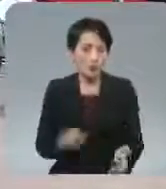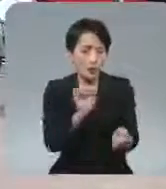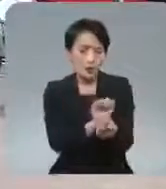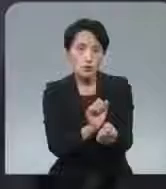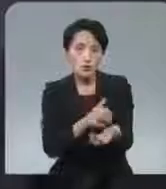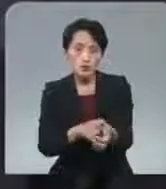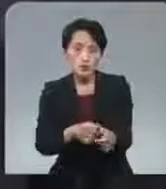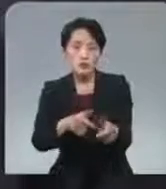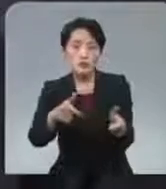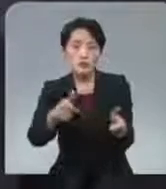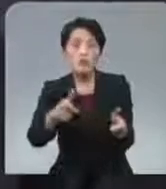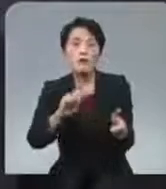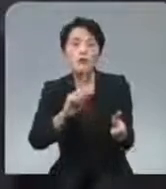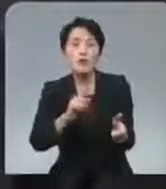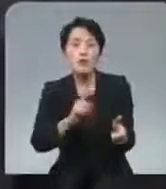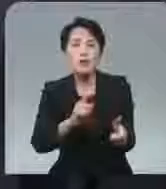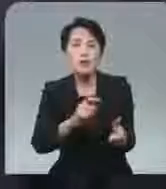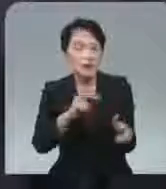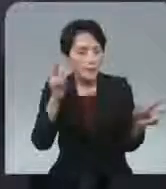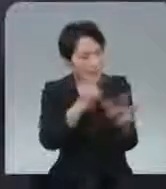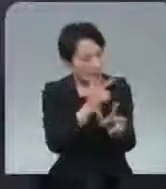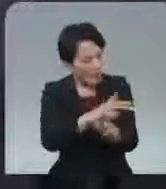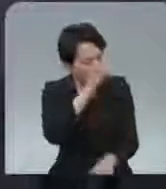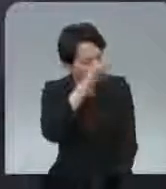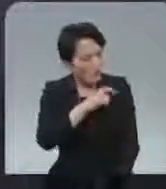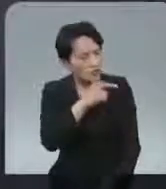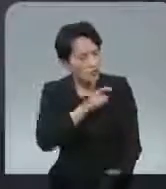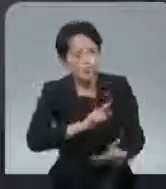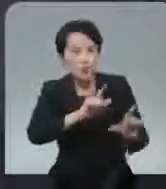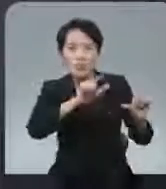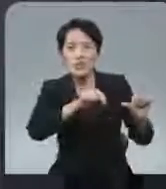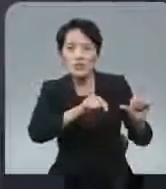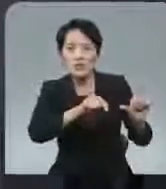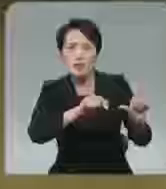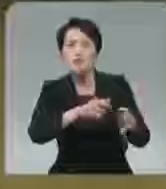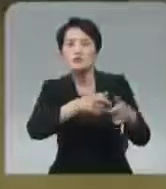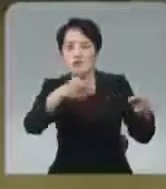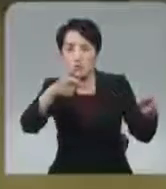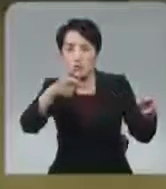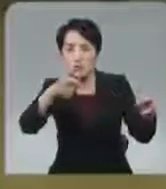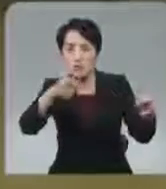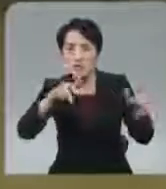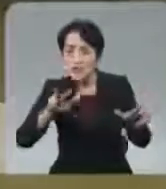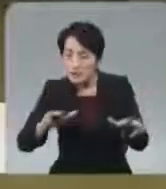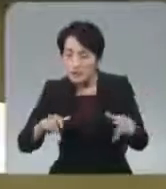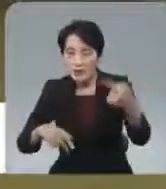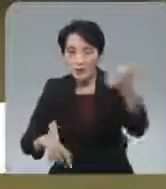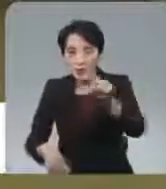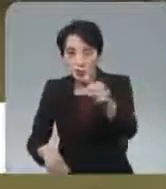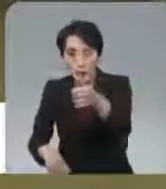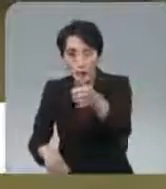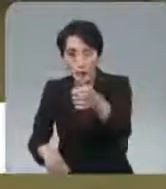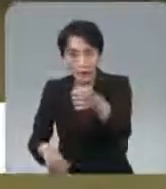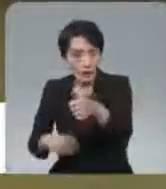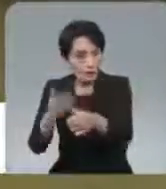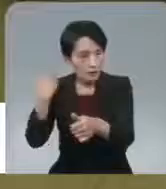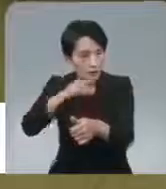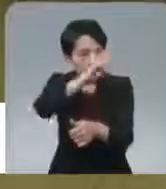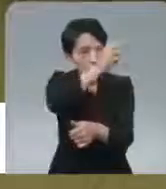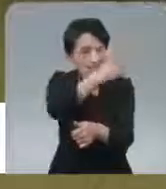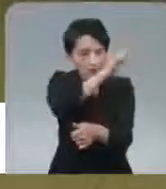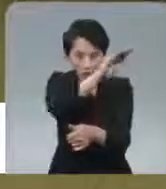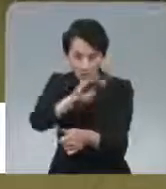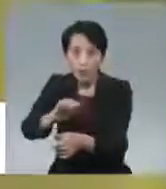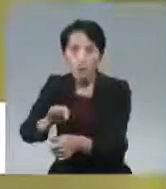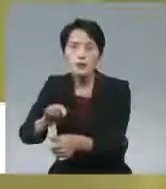Hàn Quốc ghi nhận 1.441 ta Nghiễm cô viết 19 mới số ca nhiễm mới giảm cân 500k so với tuần trước lần đầu